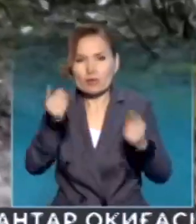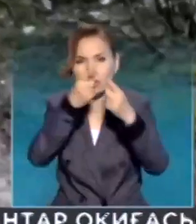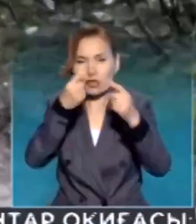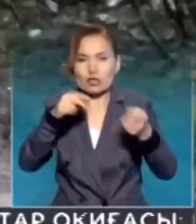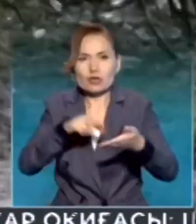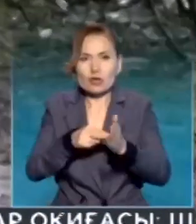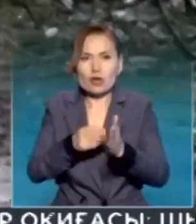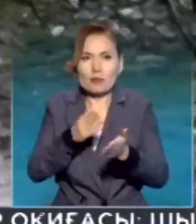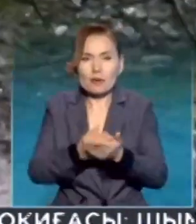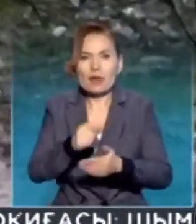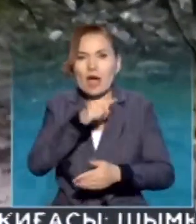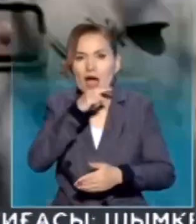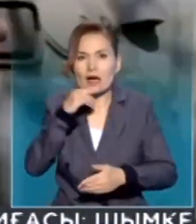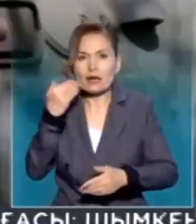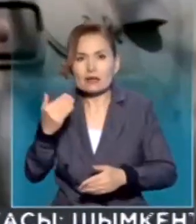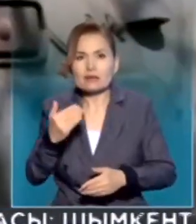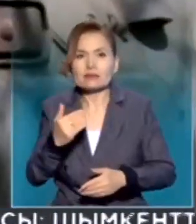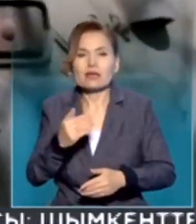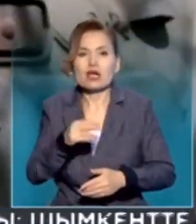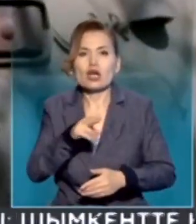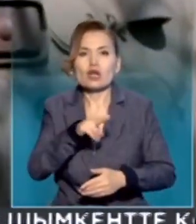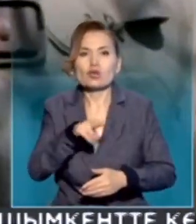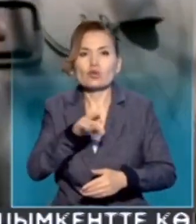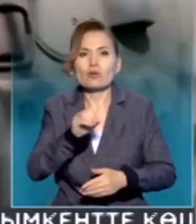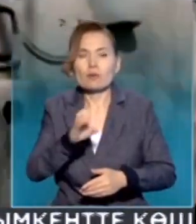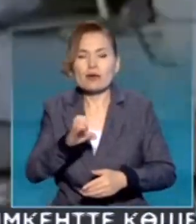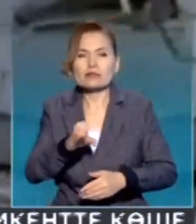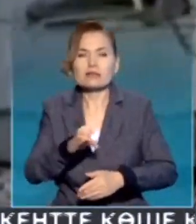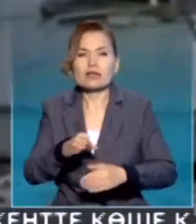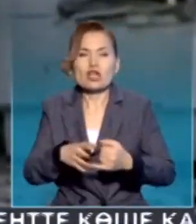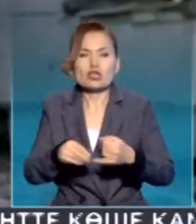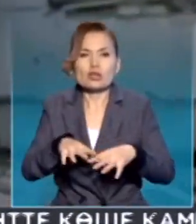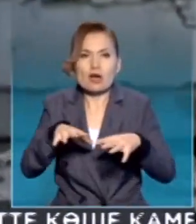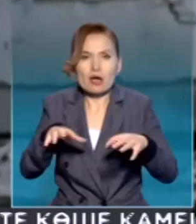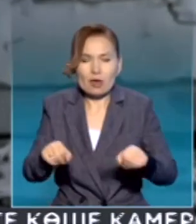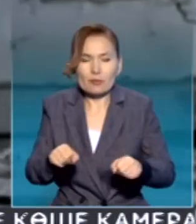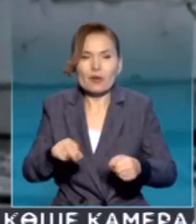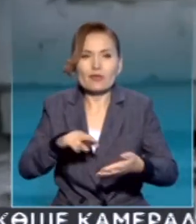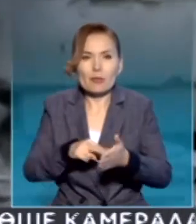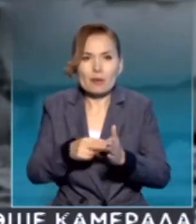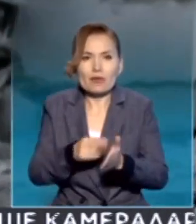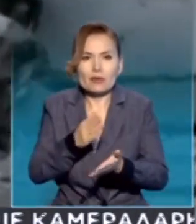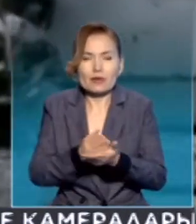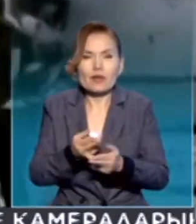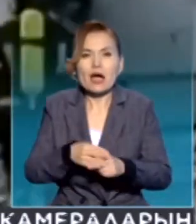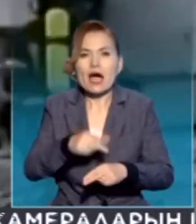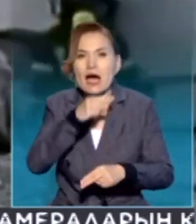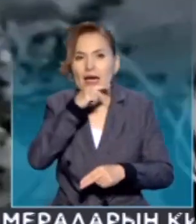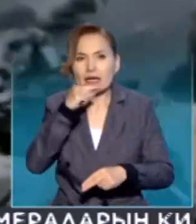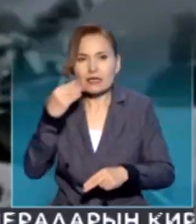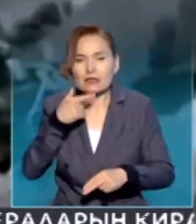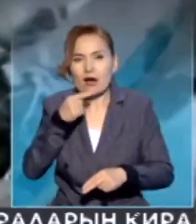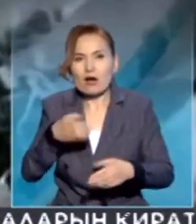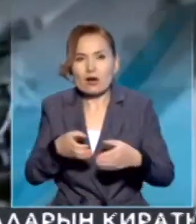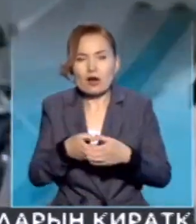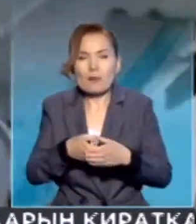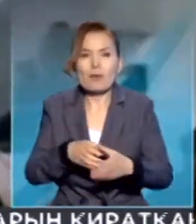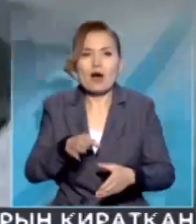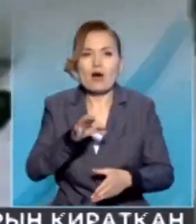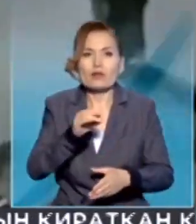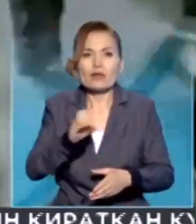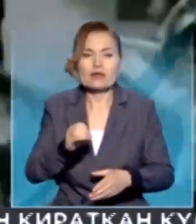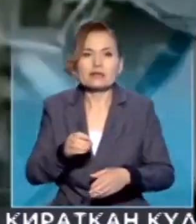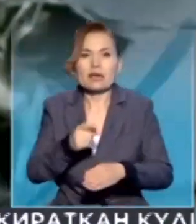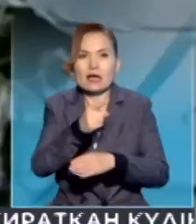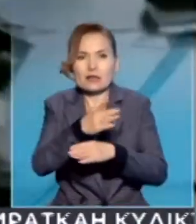дейін Ресей бар күшті Донбасты азат етуге жұмсайтынын мәлімдегені белгілі. Өзге бір дерекке қарағанда Ресей армиясы Одессаға зымыранмен соққы